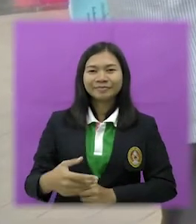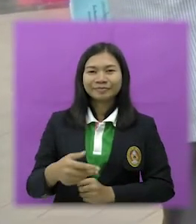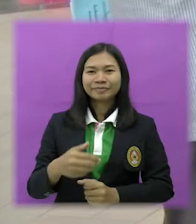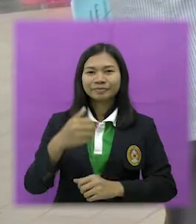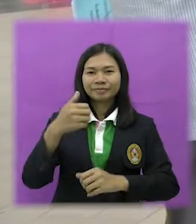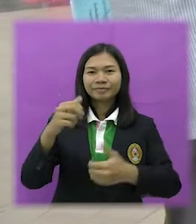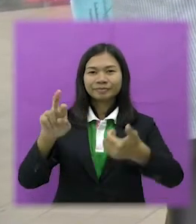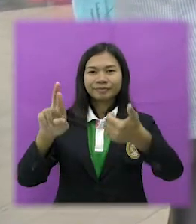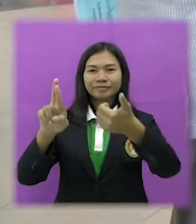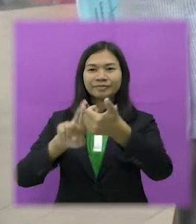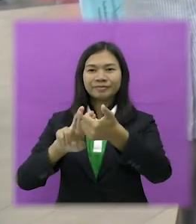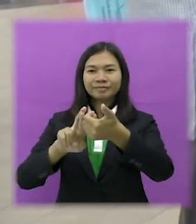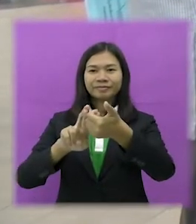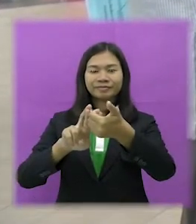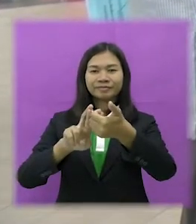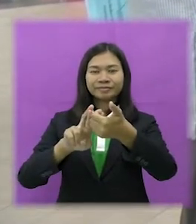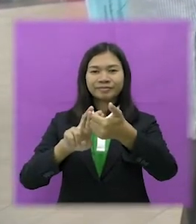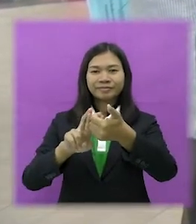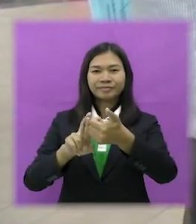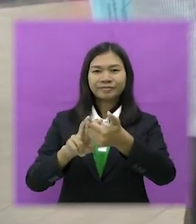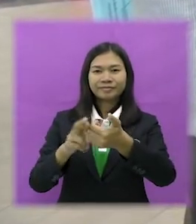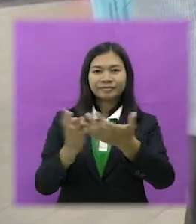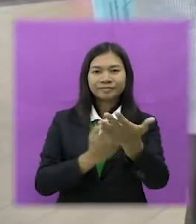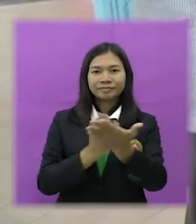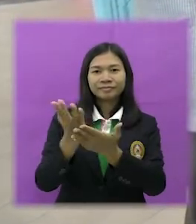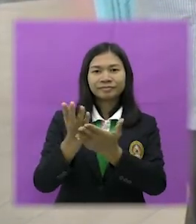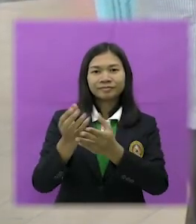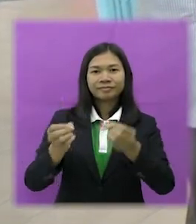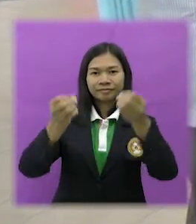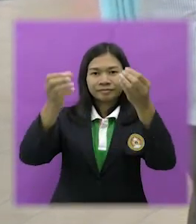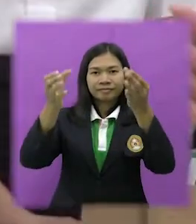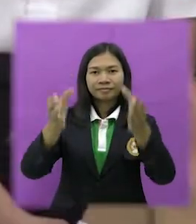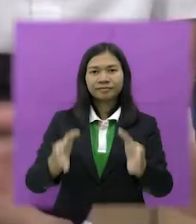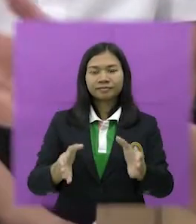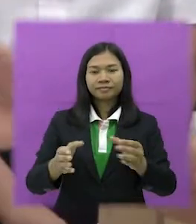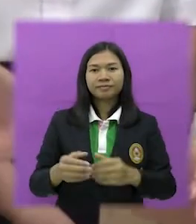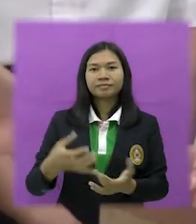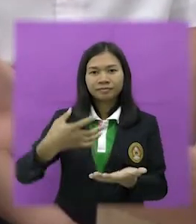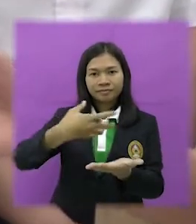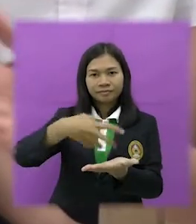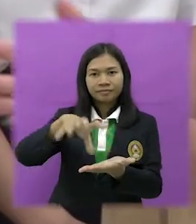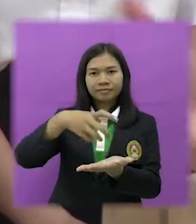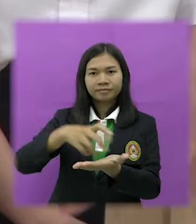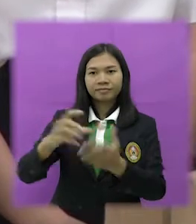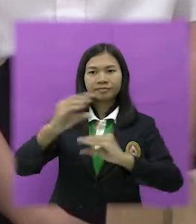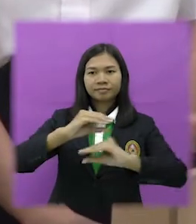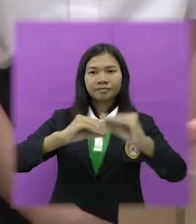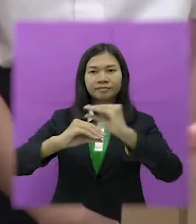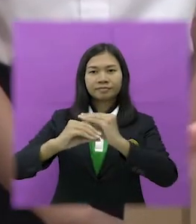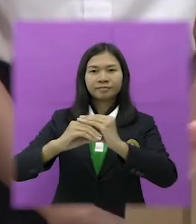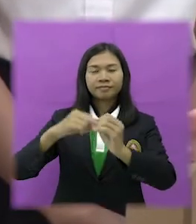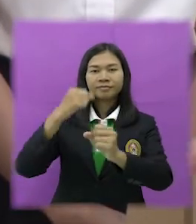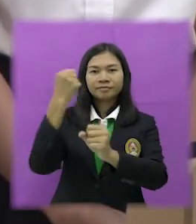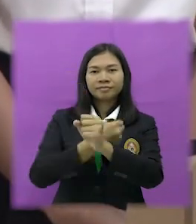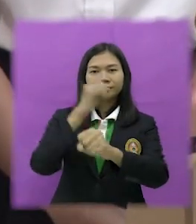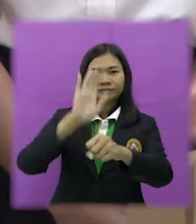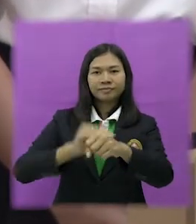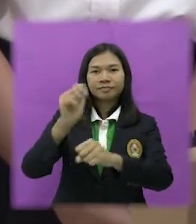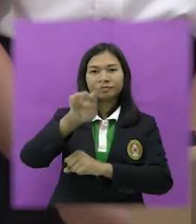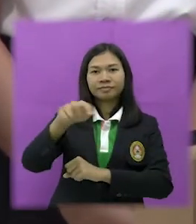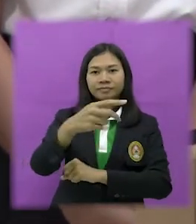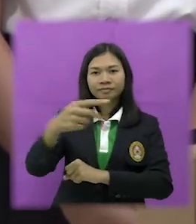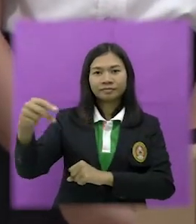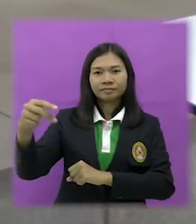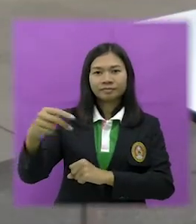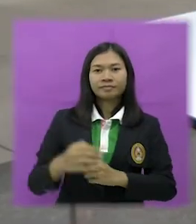ยมีผู้ช่วยศาสตราจารย์ดร.ชัยยาภาวบุตรคณะบดีคณะครุศาสตร์กล่าวรายงานโครงการ Inspiring Learning